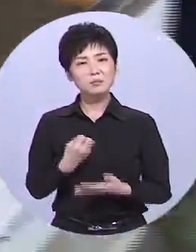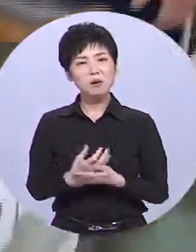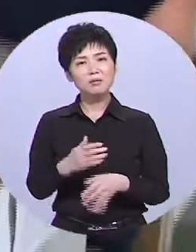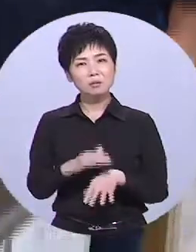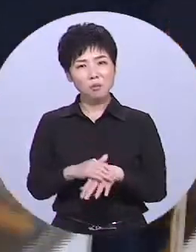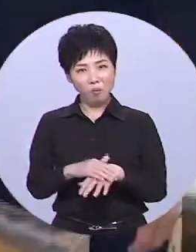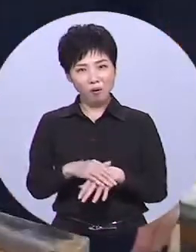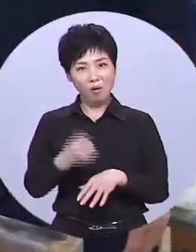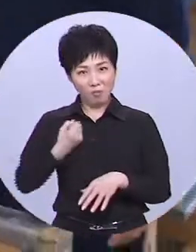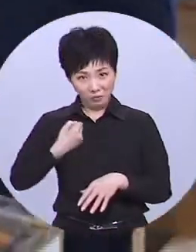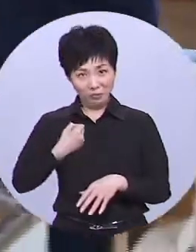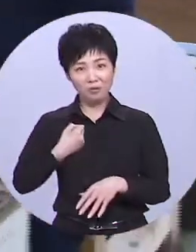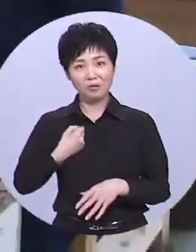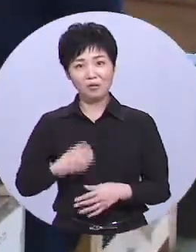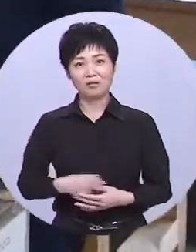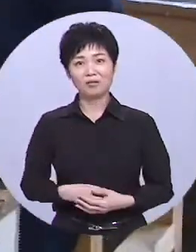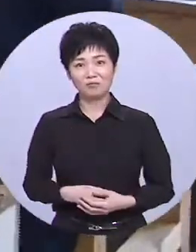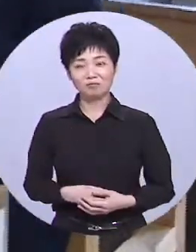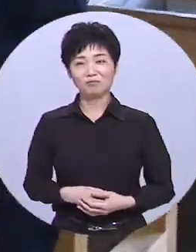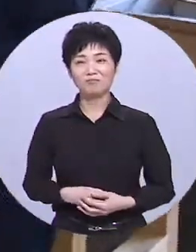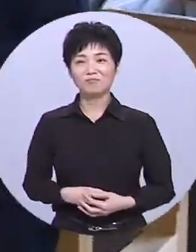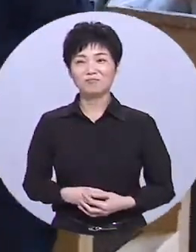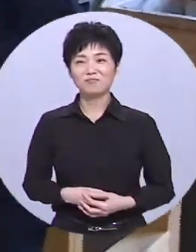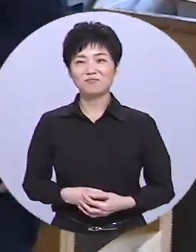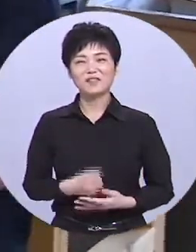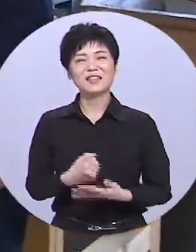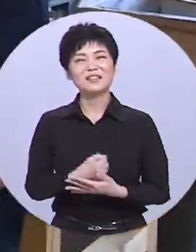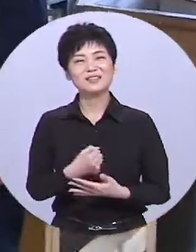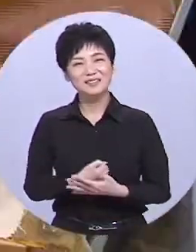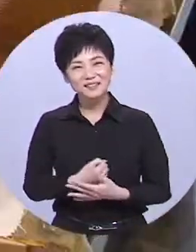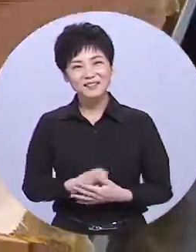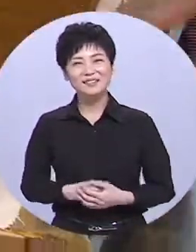僕。 まあ、絵面的には。